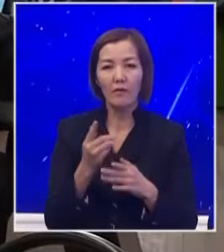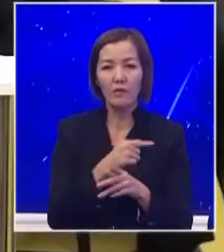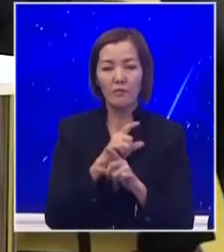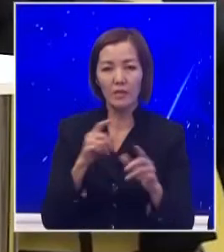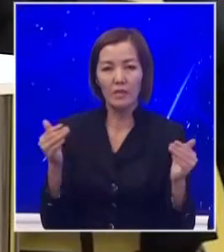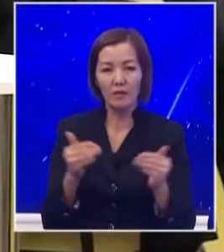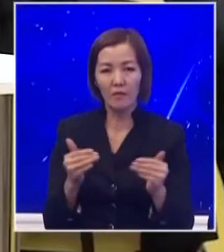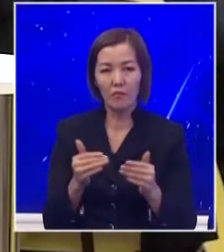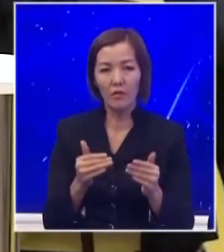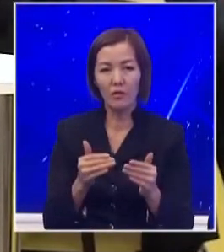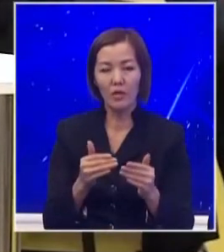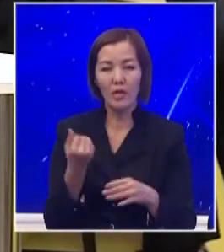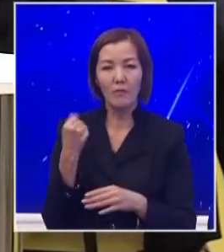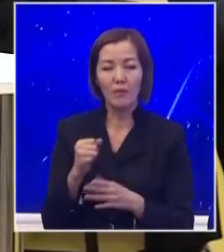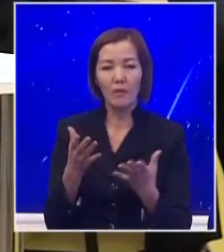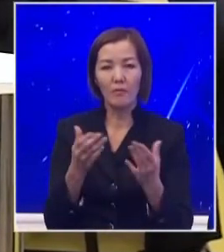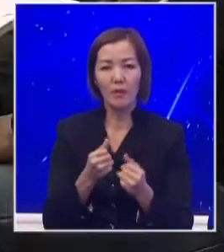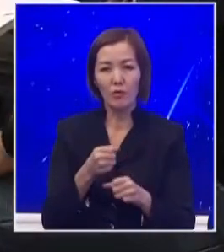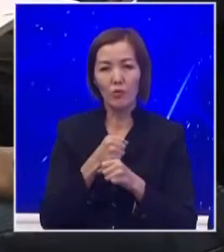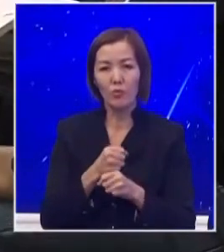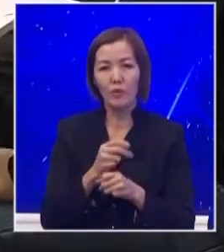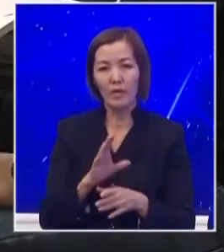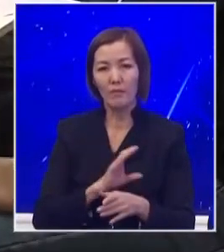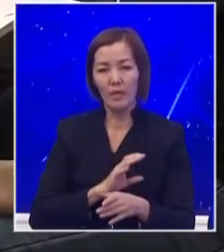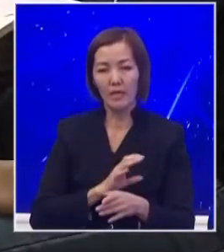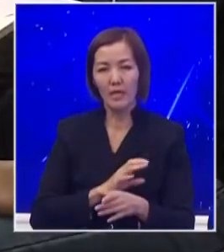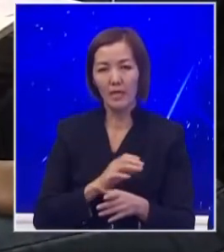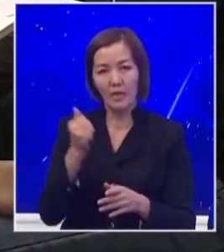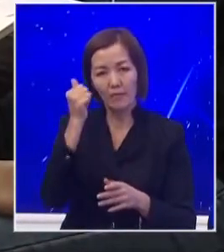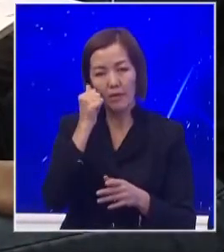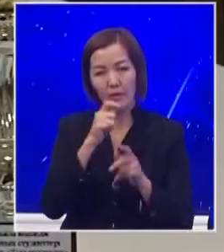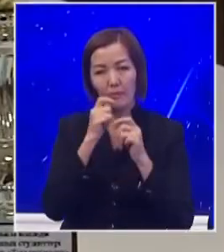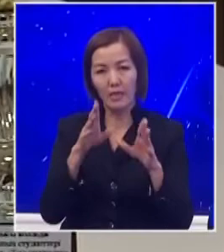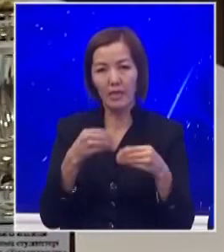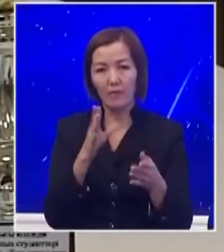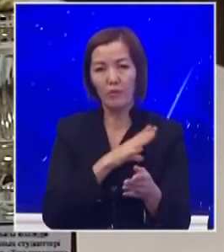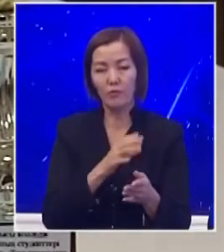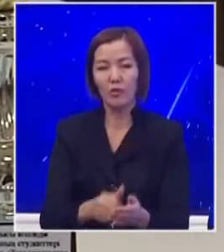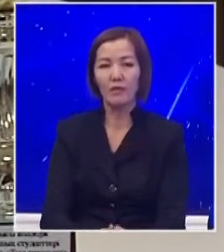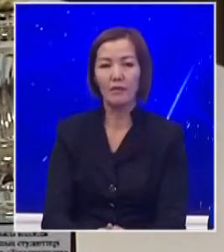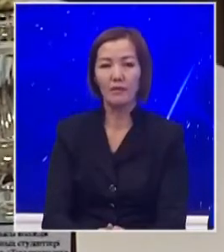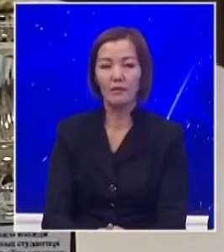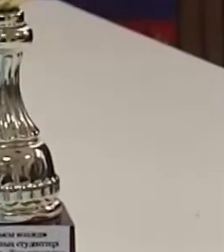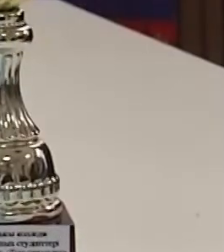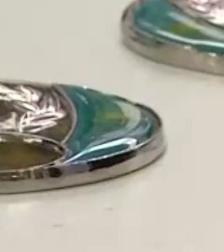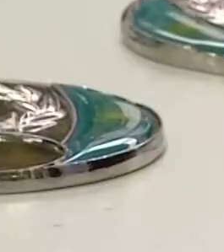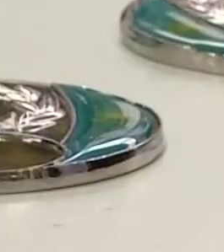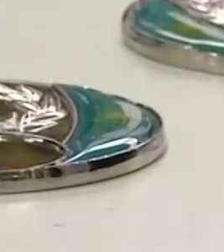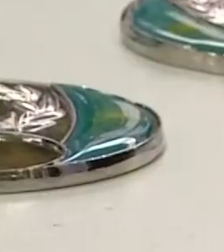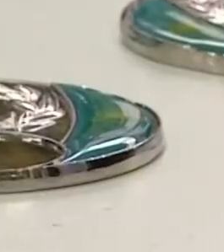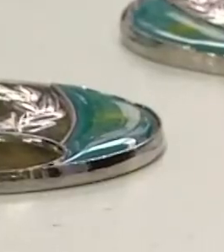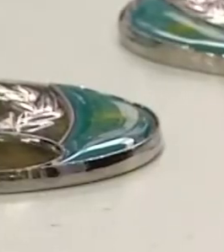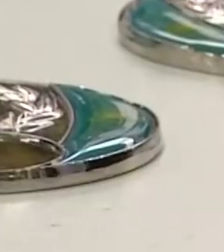медицинского колледжа. Победители получили кубки, медали и памятные подарки. Дина Буранбаева, Амина Кудайберген, Жайык